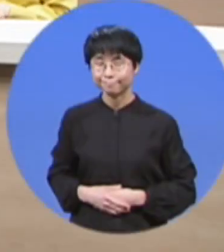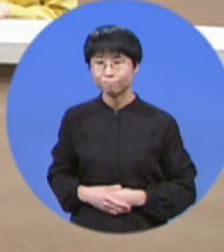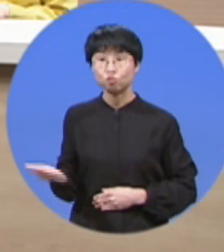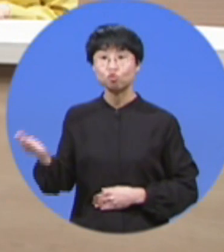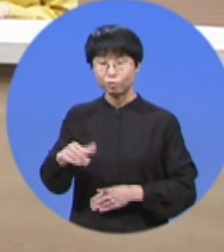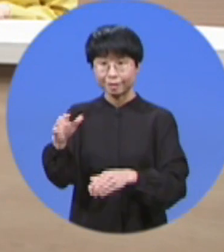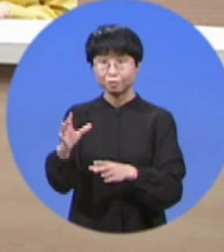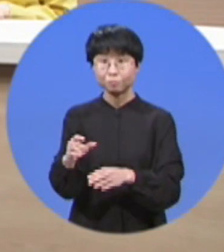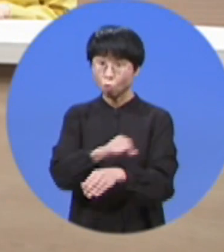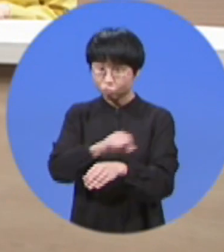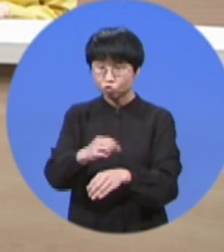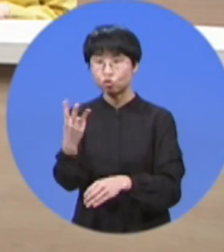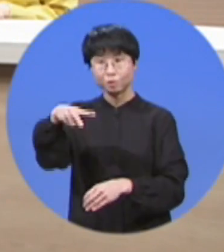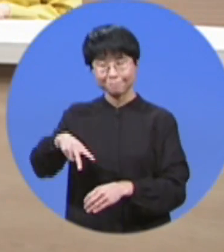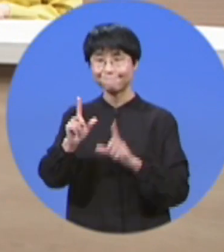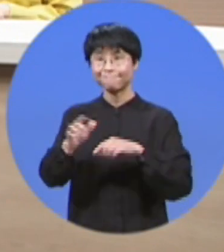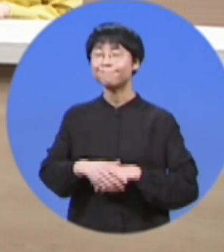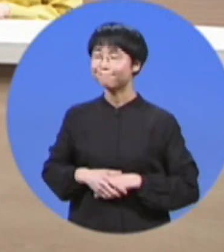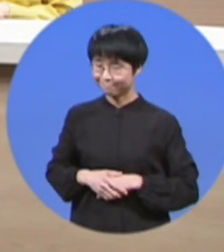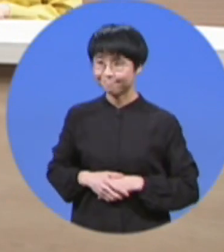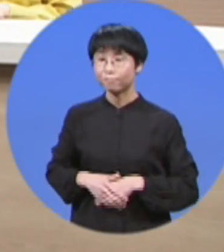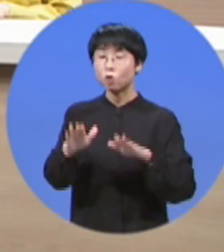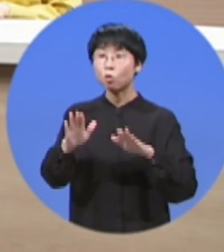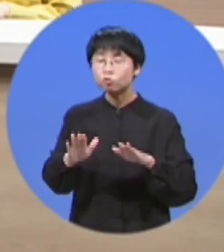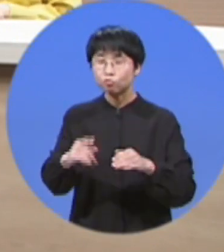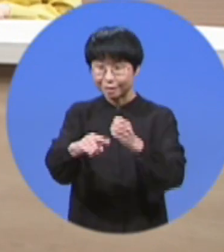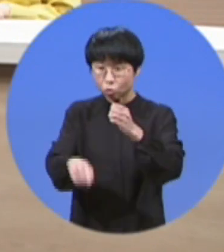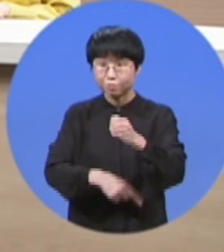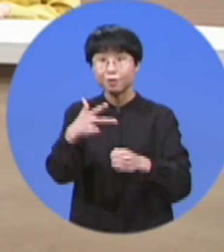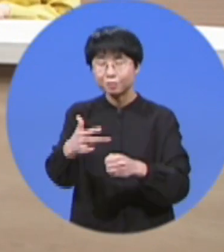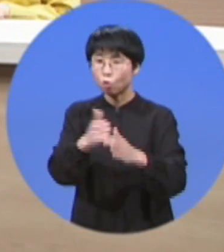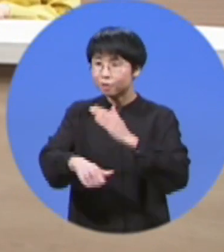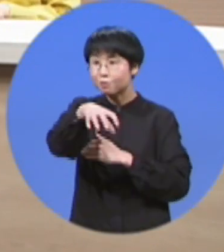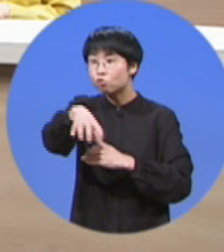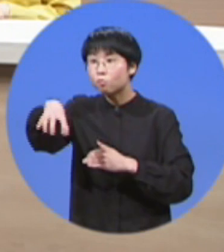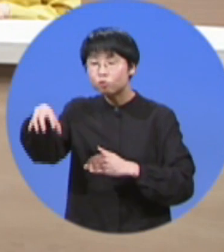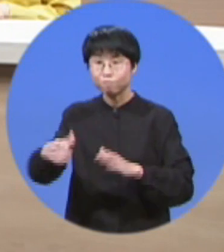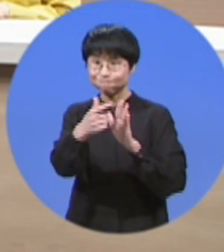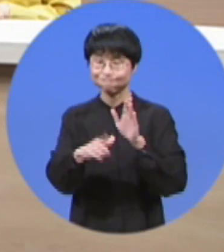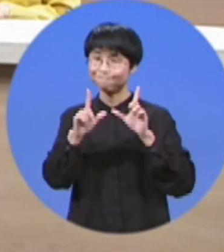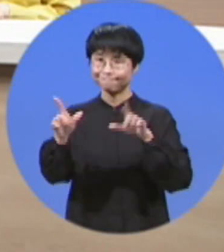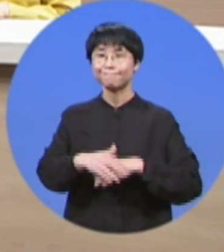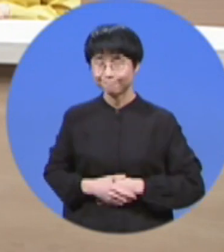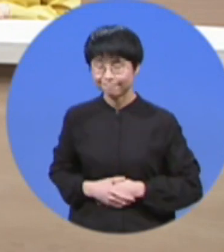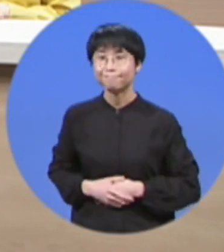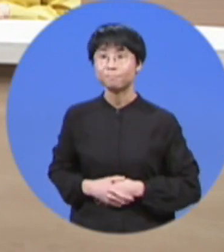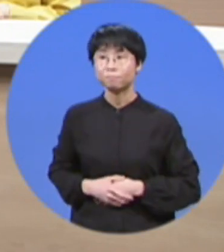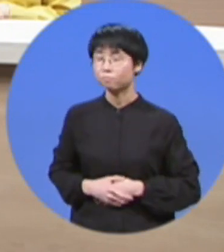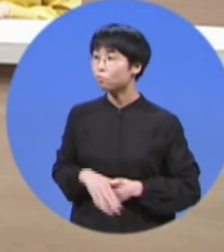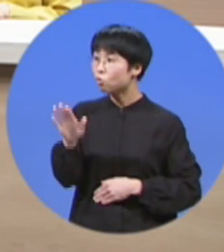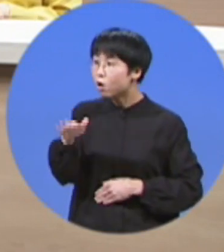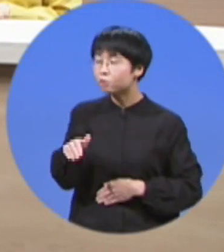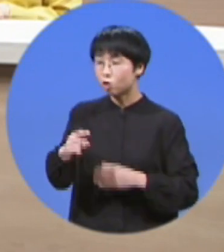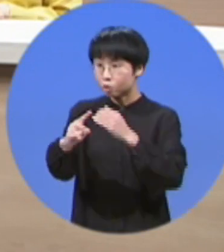続いて特集、ゆなちゃんのリポートです。 はい、今週は袖ヶ浦市のお出かけスポットと題してお送りします。まきさんは